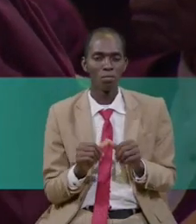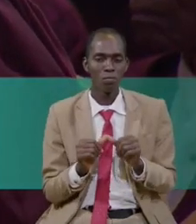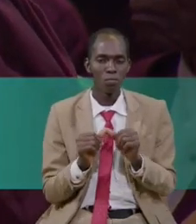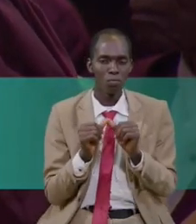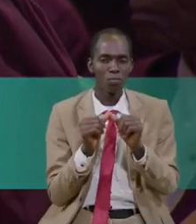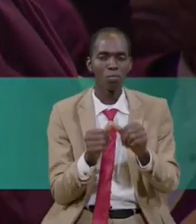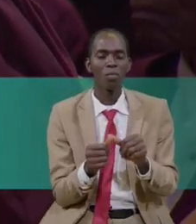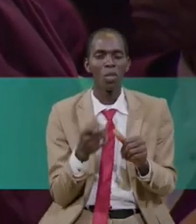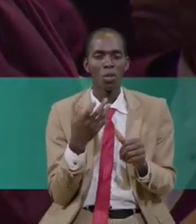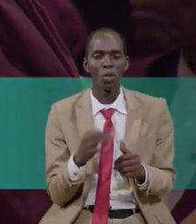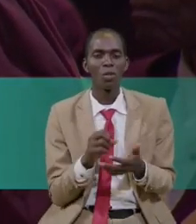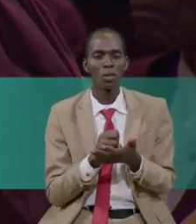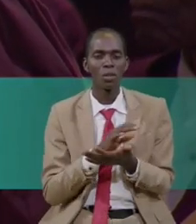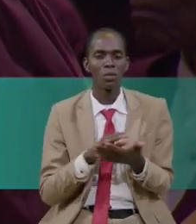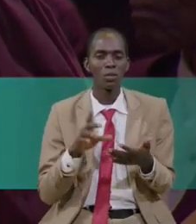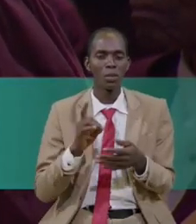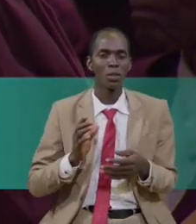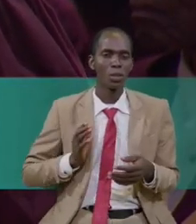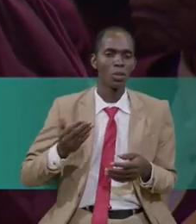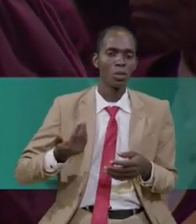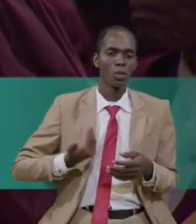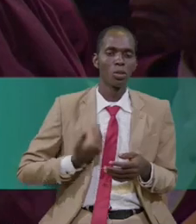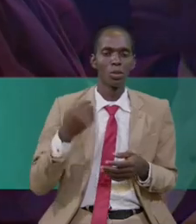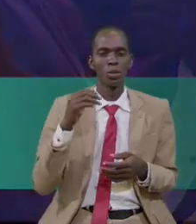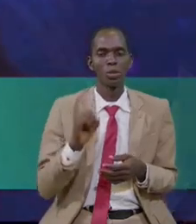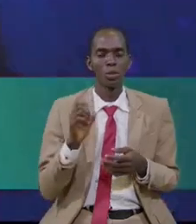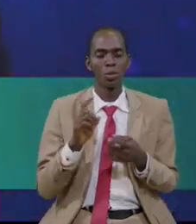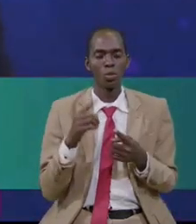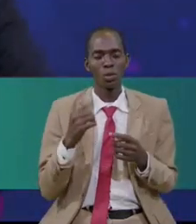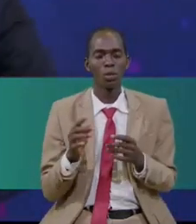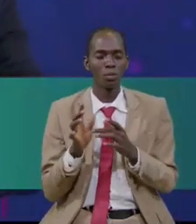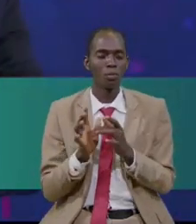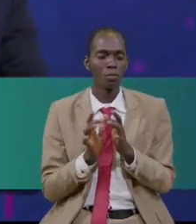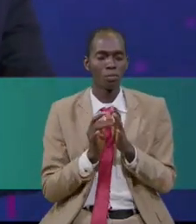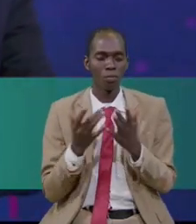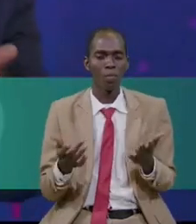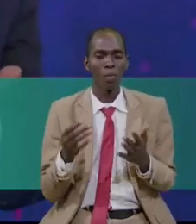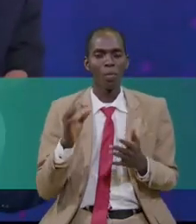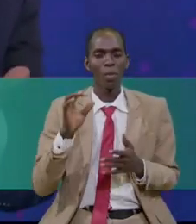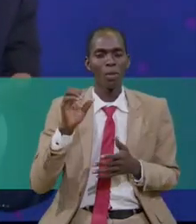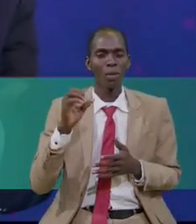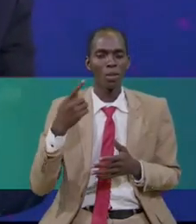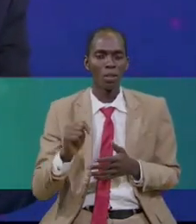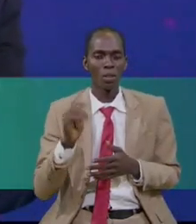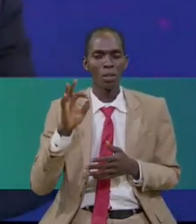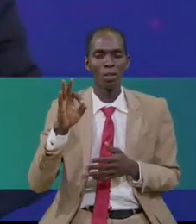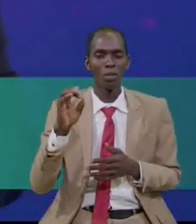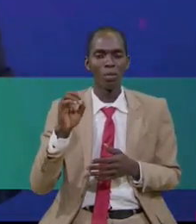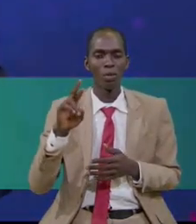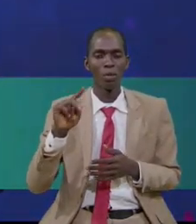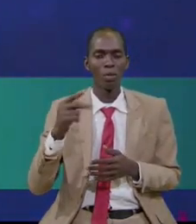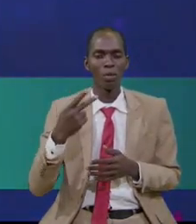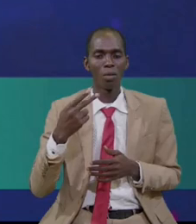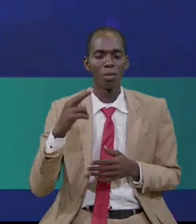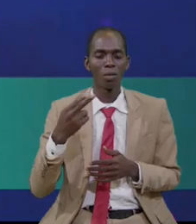l'égard de l'Écriture. La franchise des âmes sanctifiées à l'égard